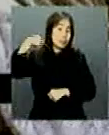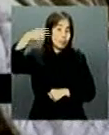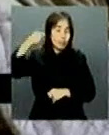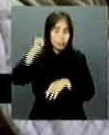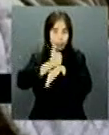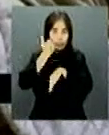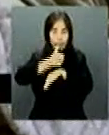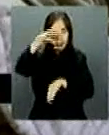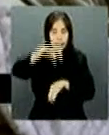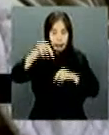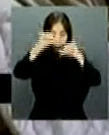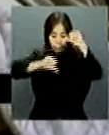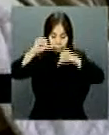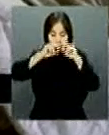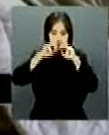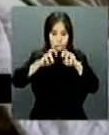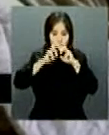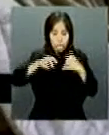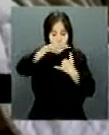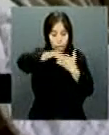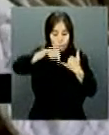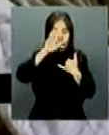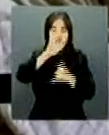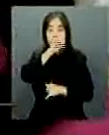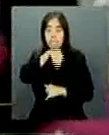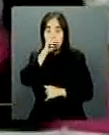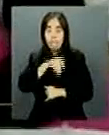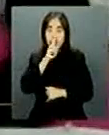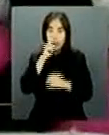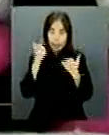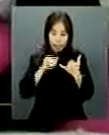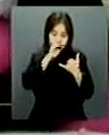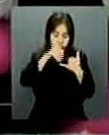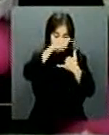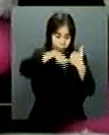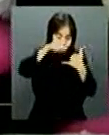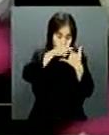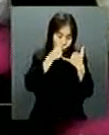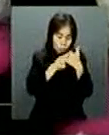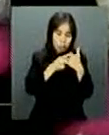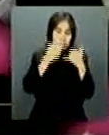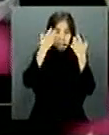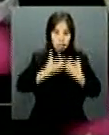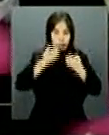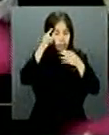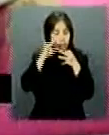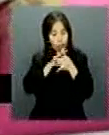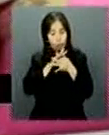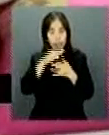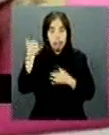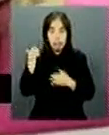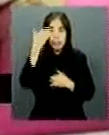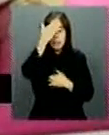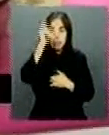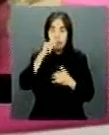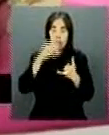าบันวิจัยและบริการสุขภาพช้างแห่งชาติบอกว่าอาการของช้างพลายด็อกกี้ยังคงสาหัสและน่าเป็นห่วงเนื่องจากมีภาวะส